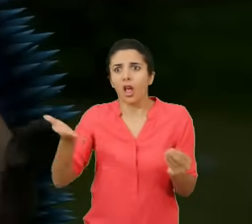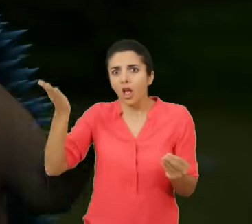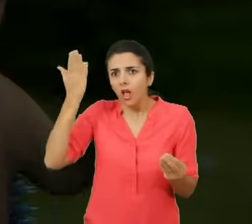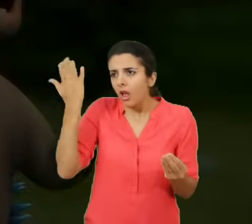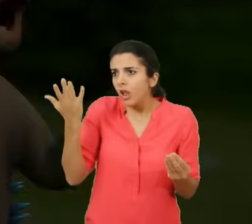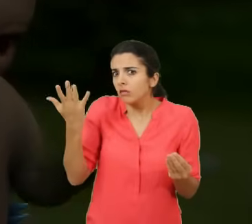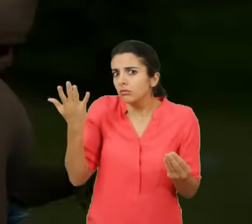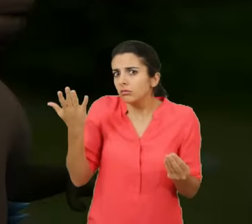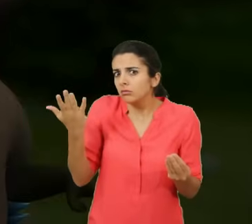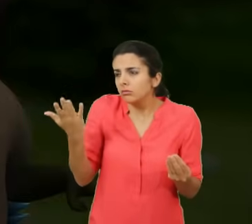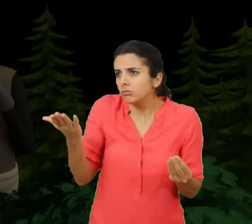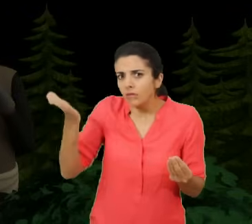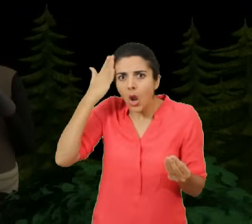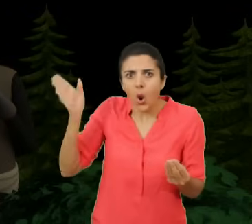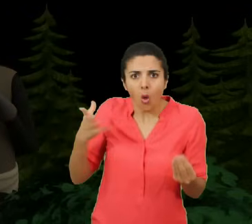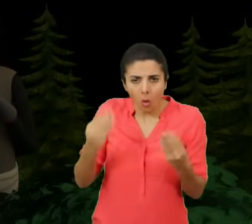galiba. Kör oldum.